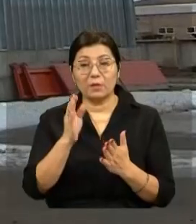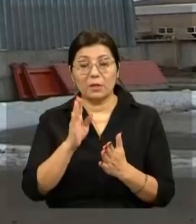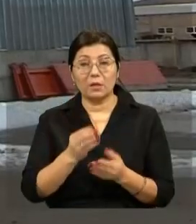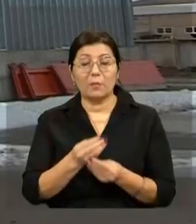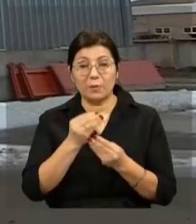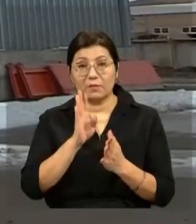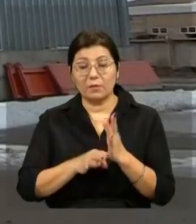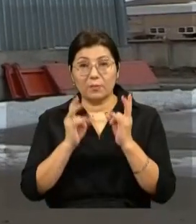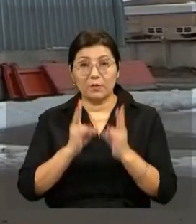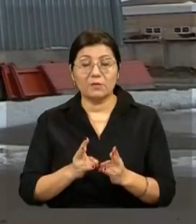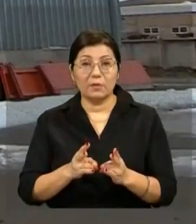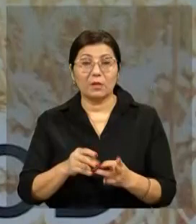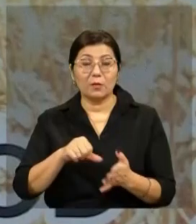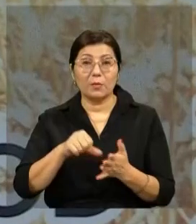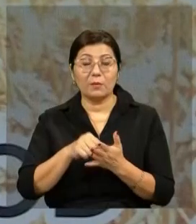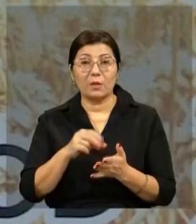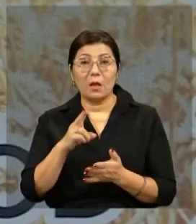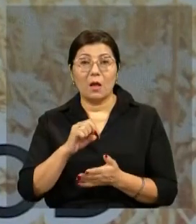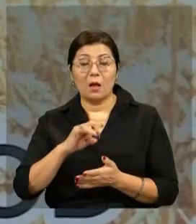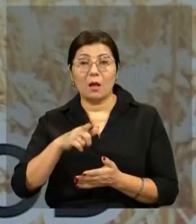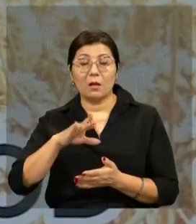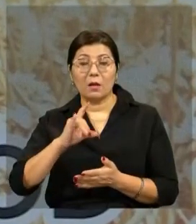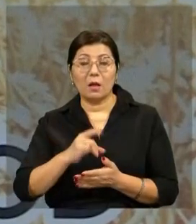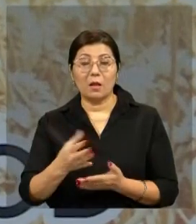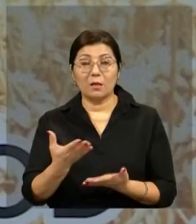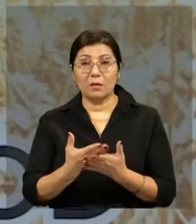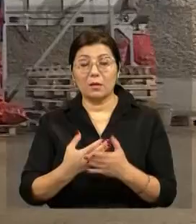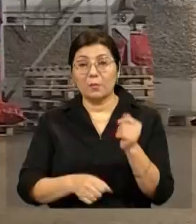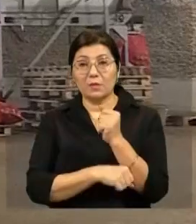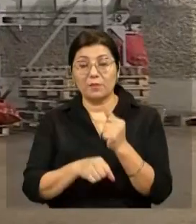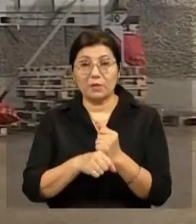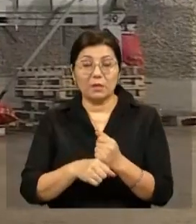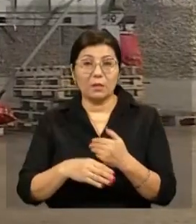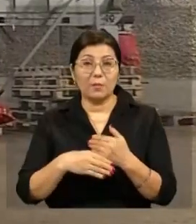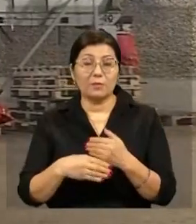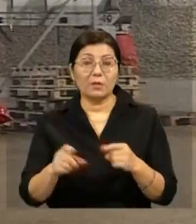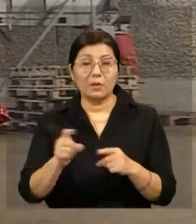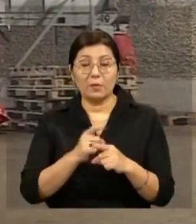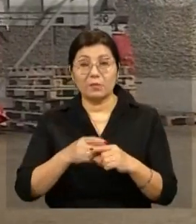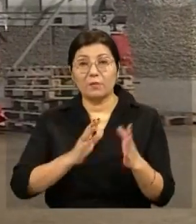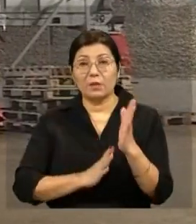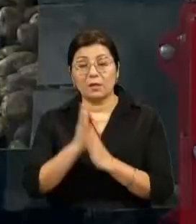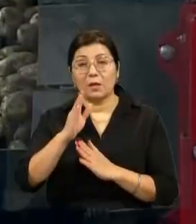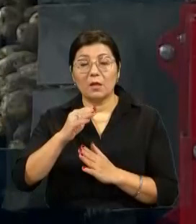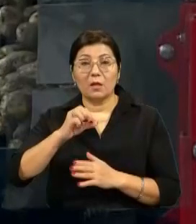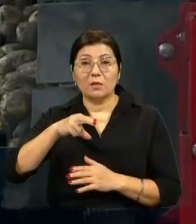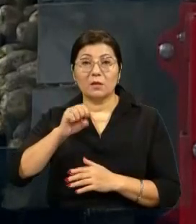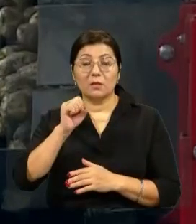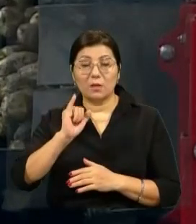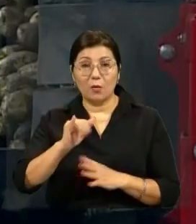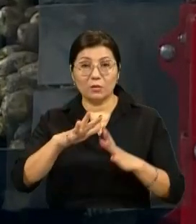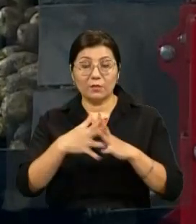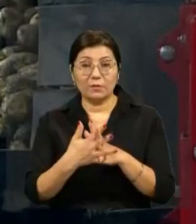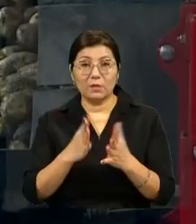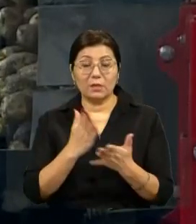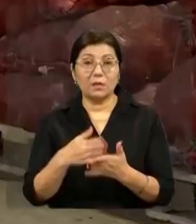вносят каргалинские аграрии. Не зря район еще называют картофельным краем. Основные объемы корнеплода выращивают на территории Жильтауского сельского округа.